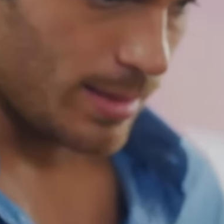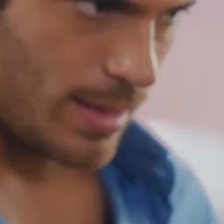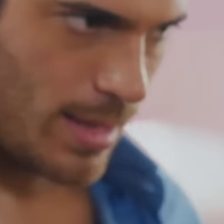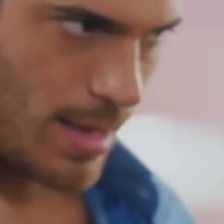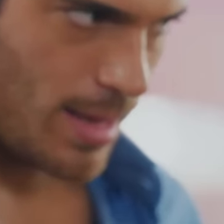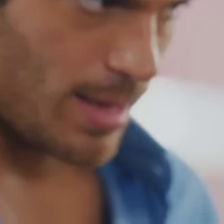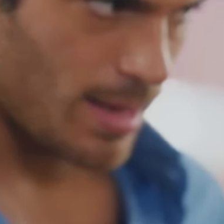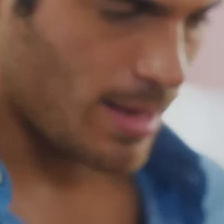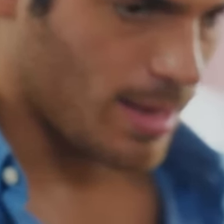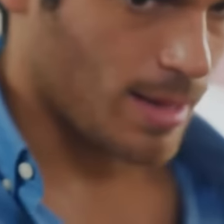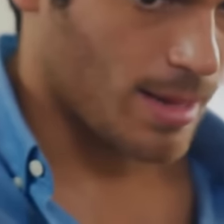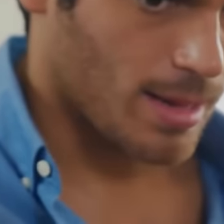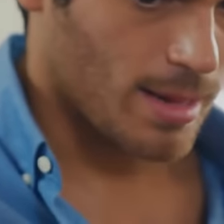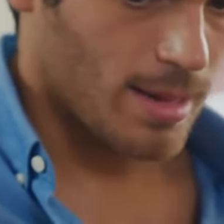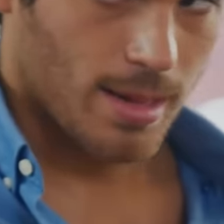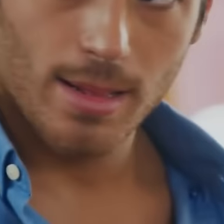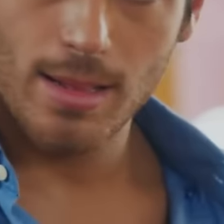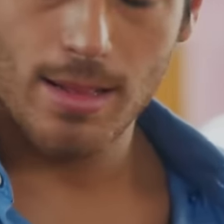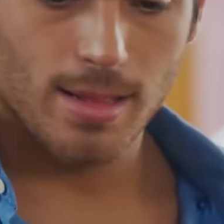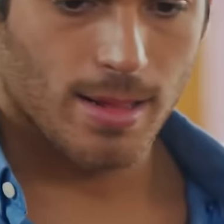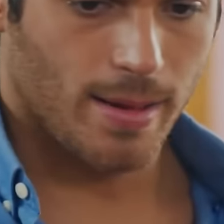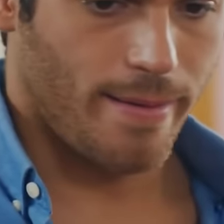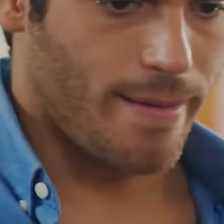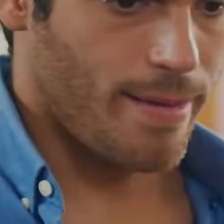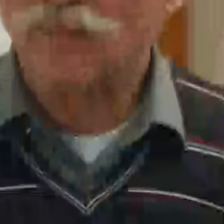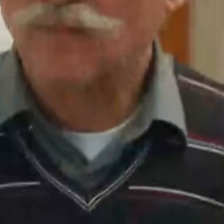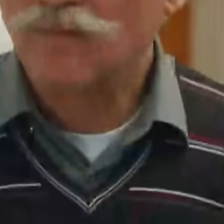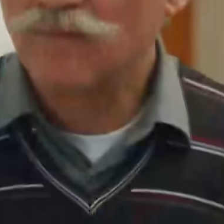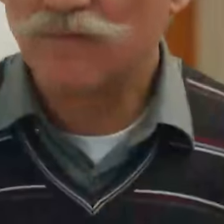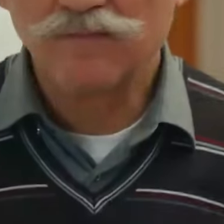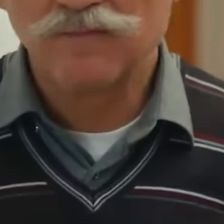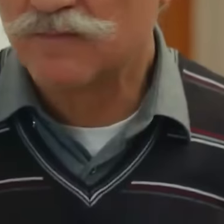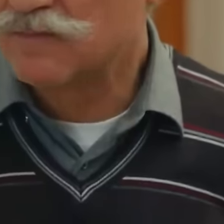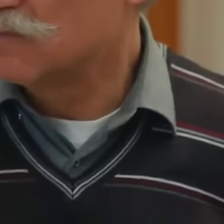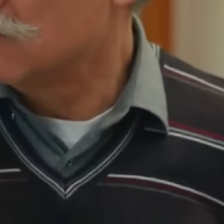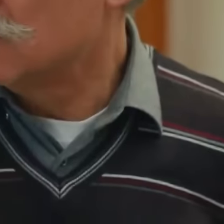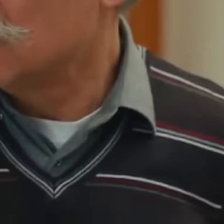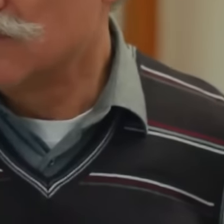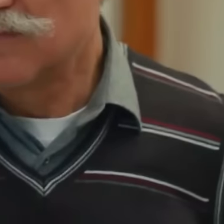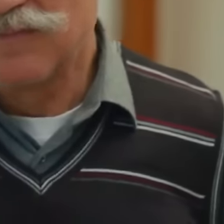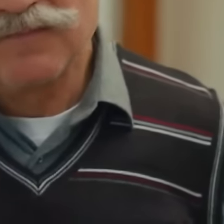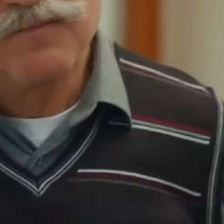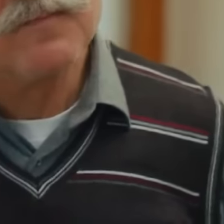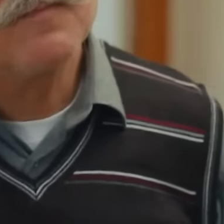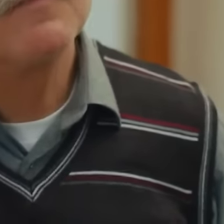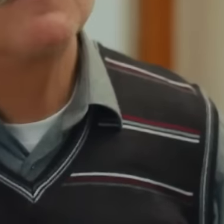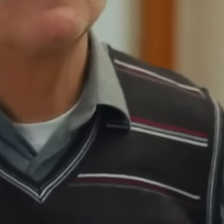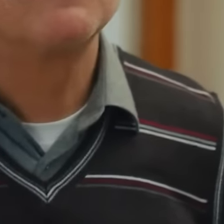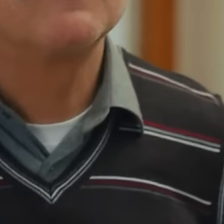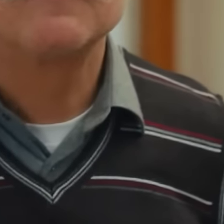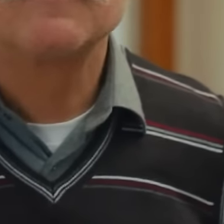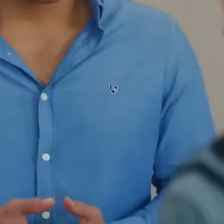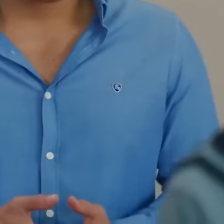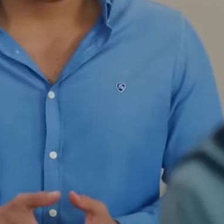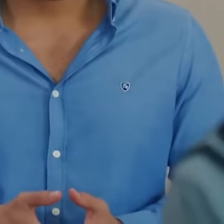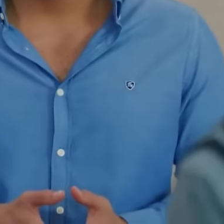ellerinin görüntüsü ikiye ayrıldı. Konuşmaktan çekinip birbirlerine bakıyorlar. Münir ve Adile merakla, birbirlerine de sinirle bakarak